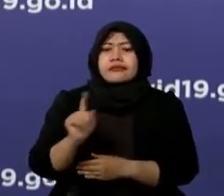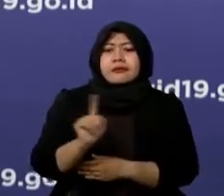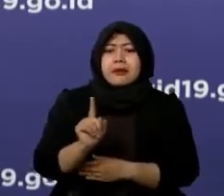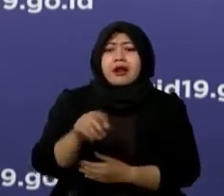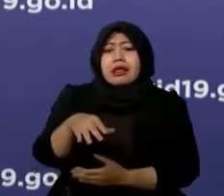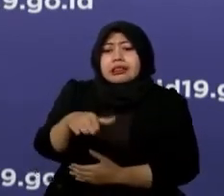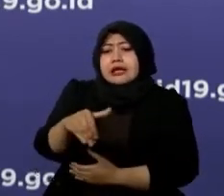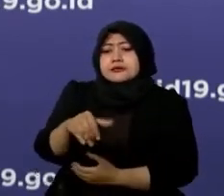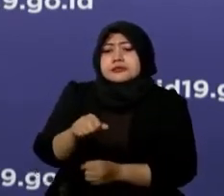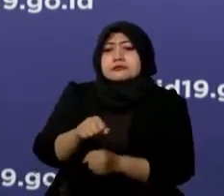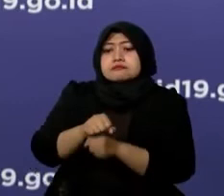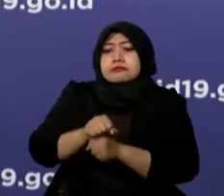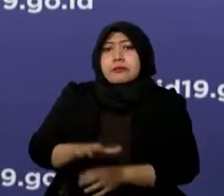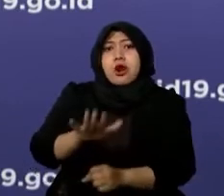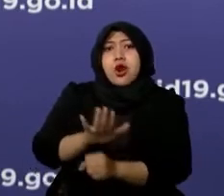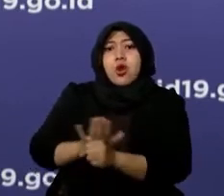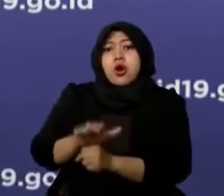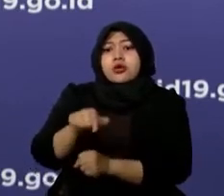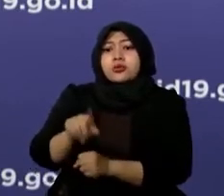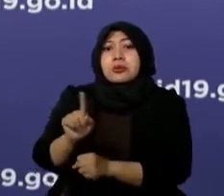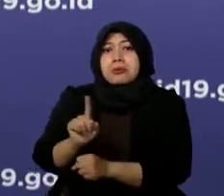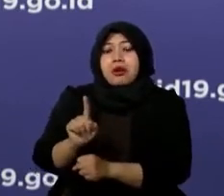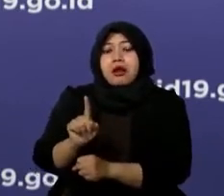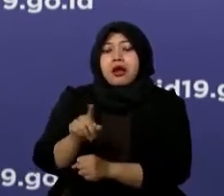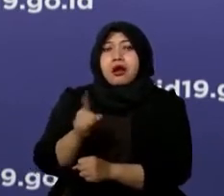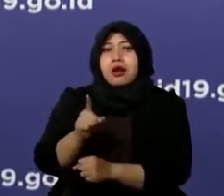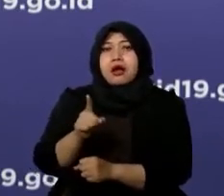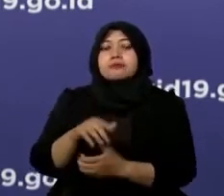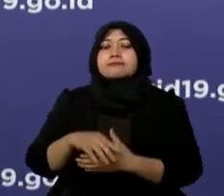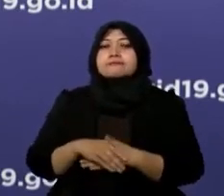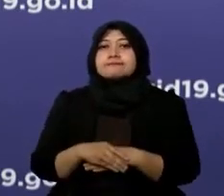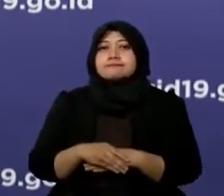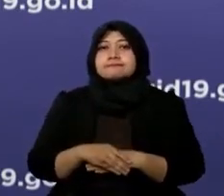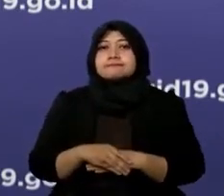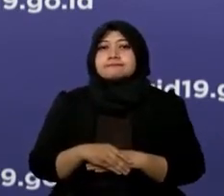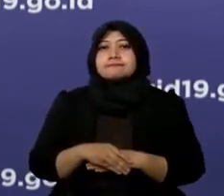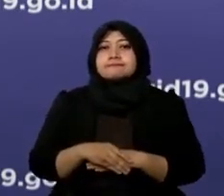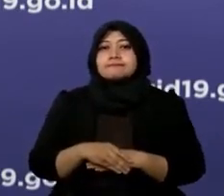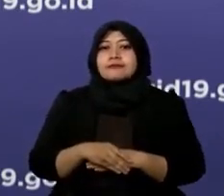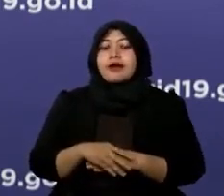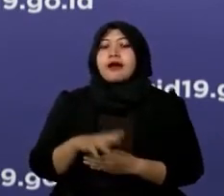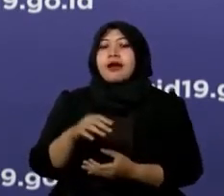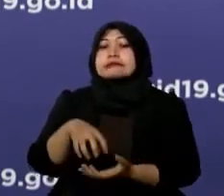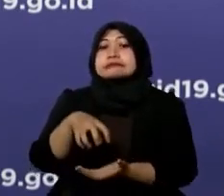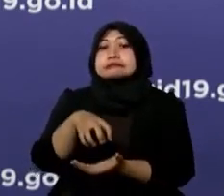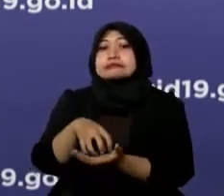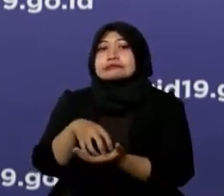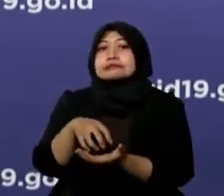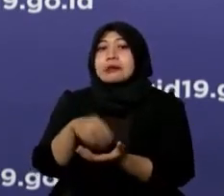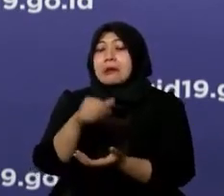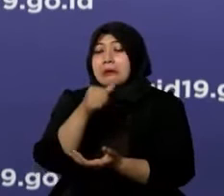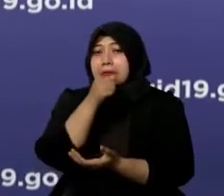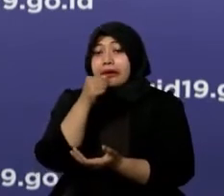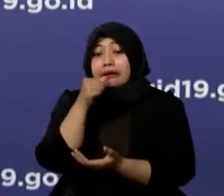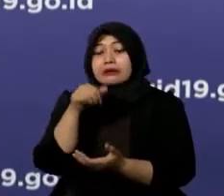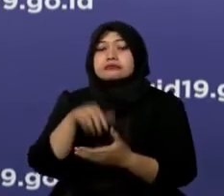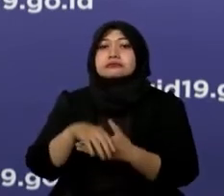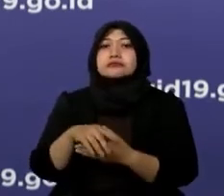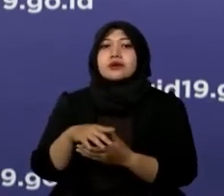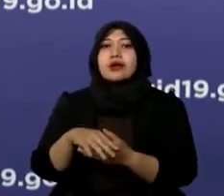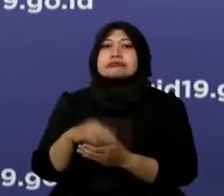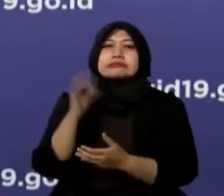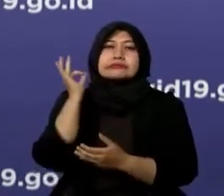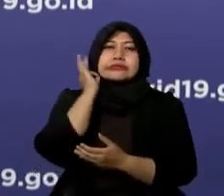lokal itu terjadi. Salah satunya adalah pada daerah yang kita warnai merah, itu adalah daerah